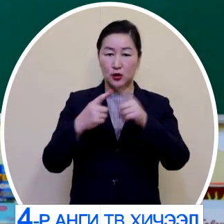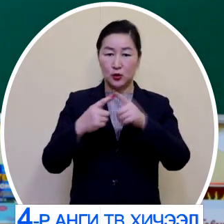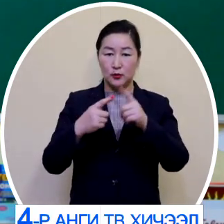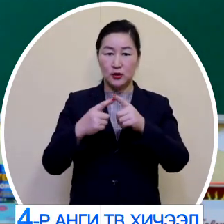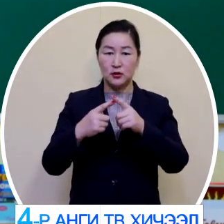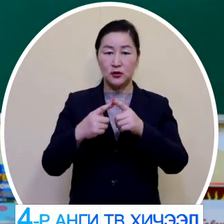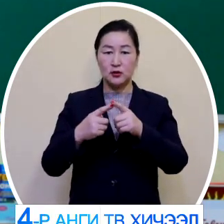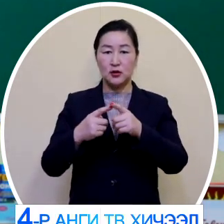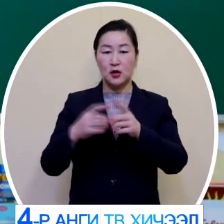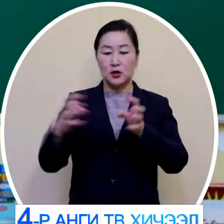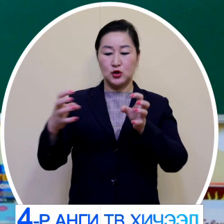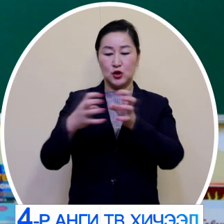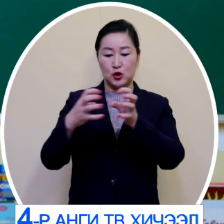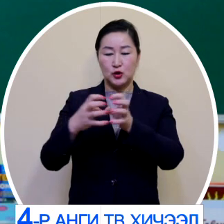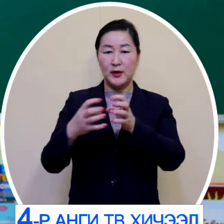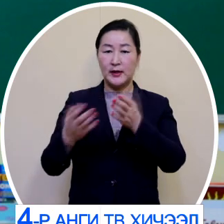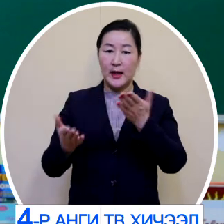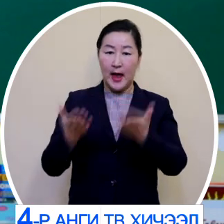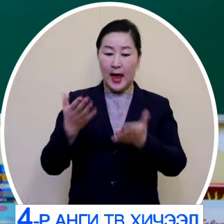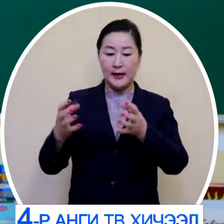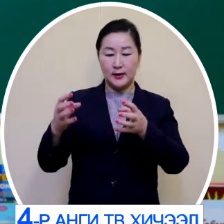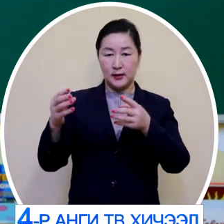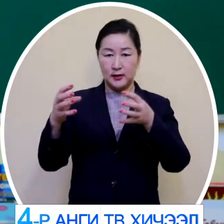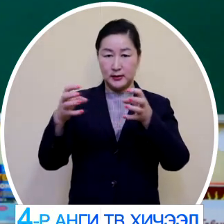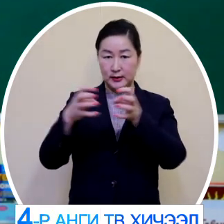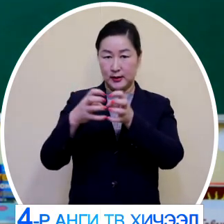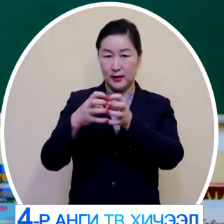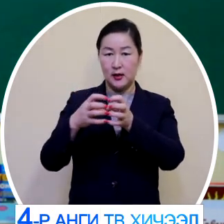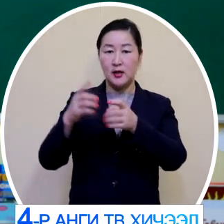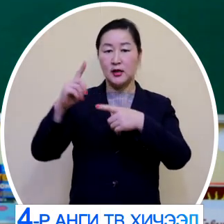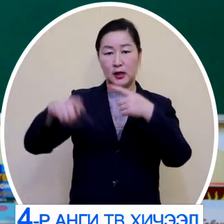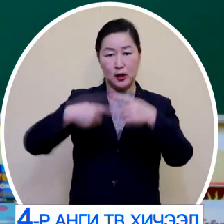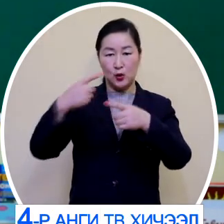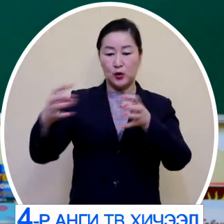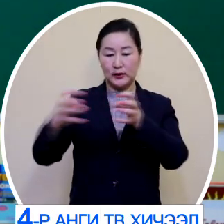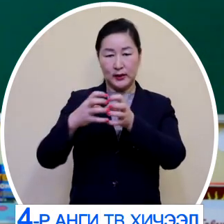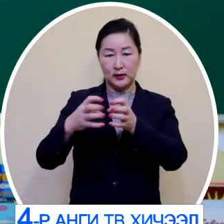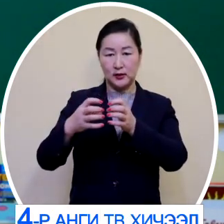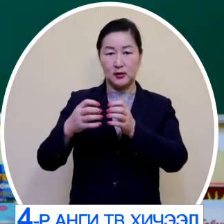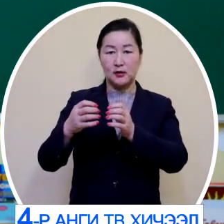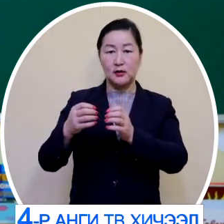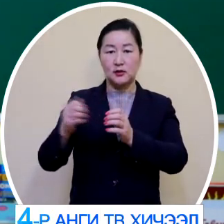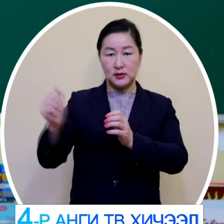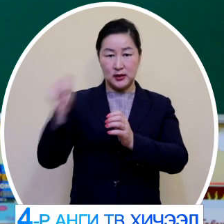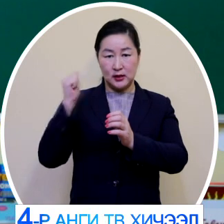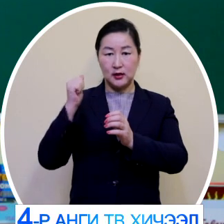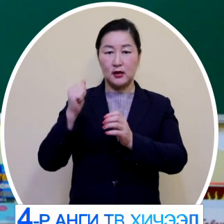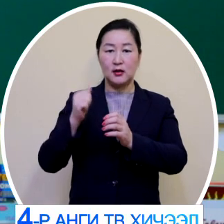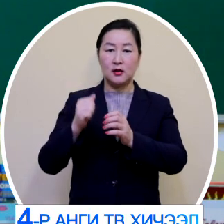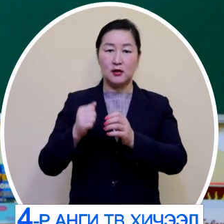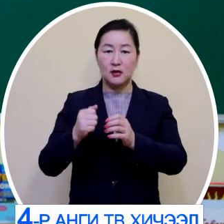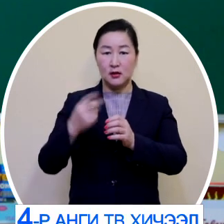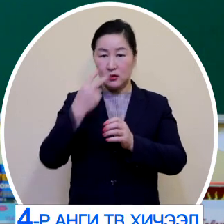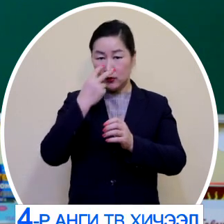тэр төмөр метал зүйлүүдээ аль хэсгээрээ илүү татаад байдгийн болоо? За, соронз маань